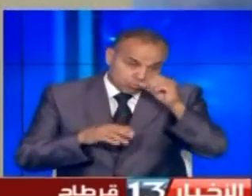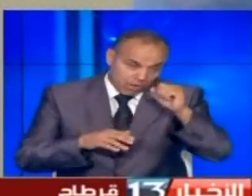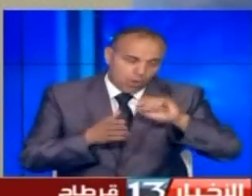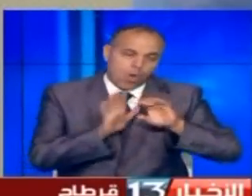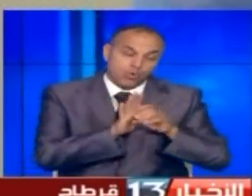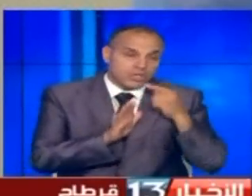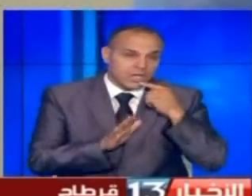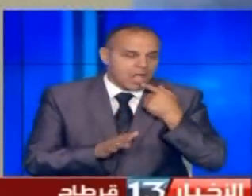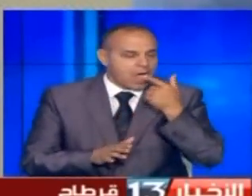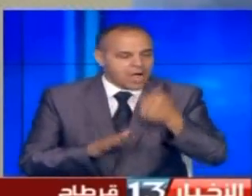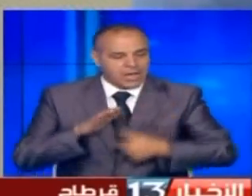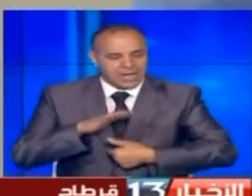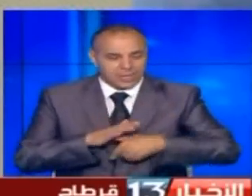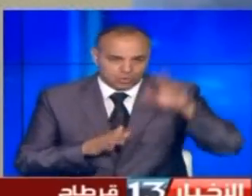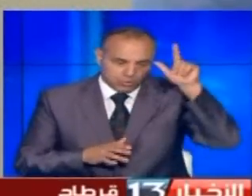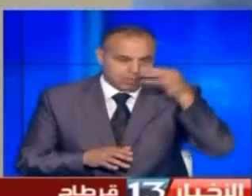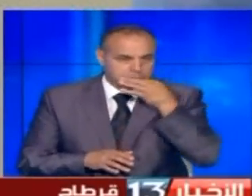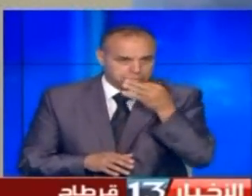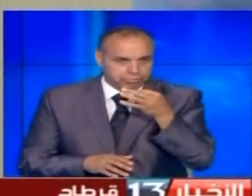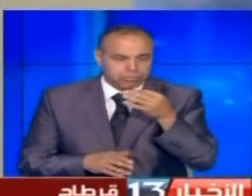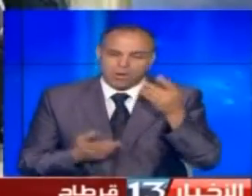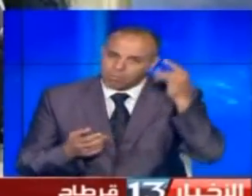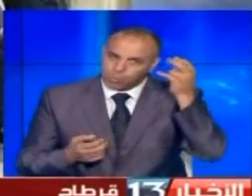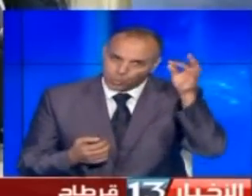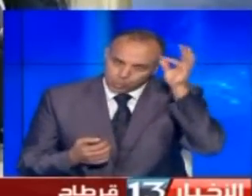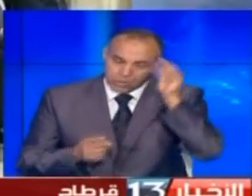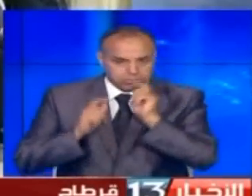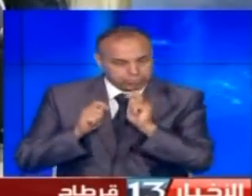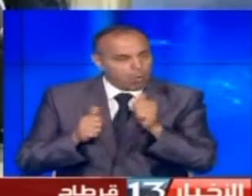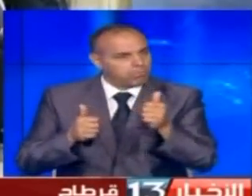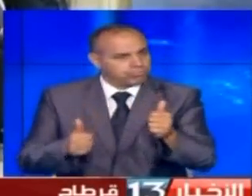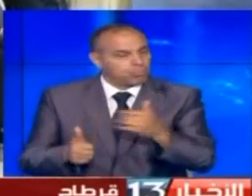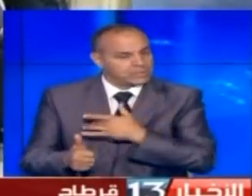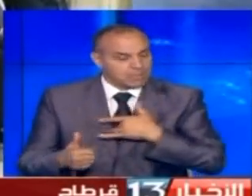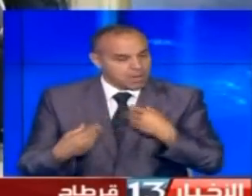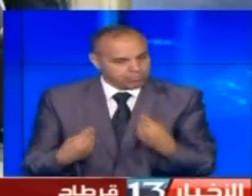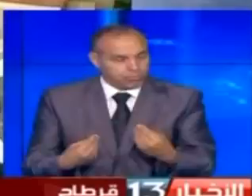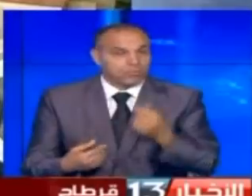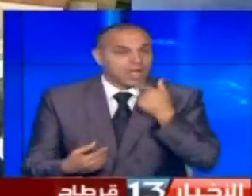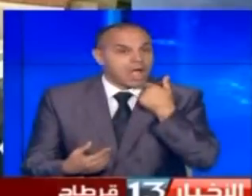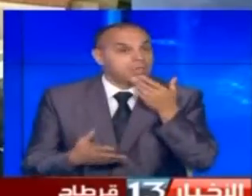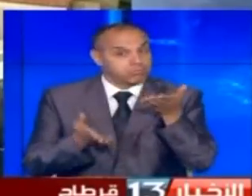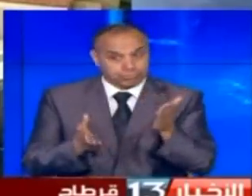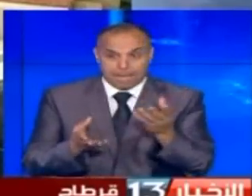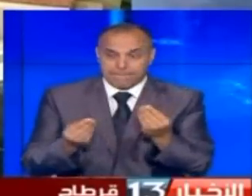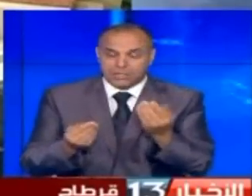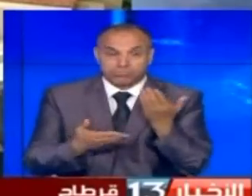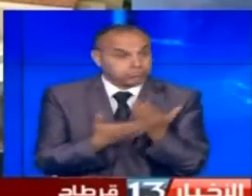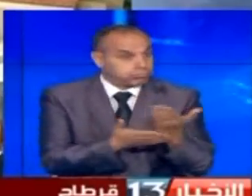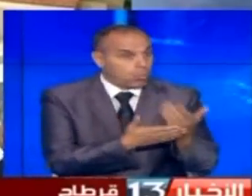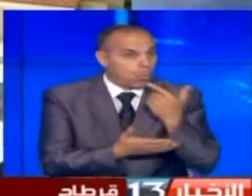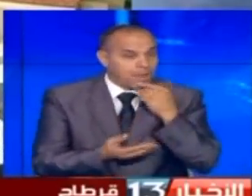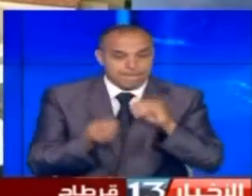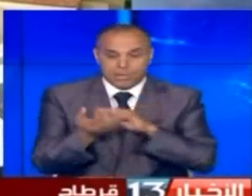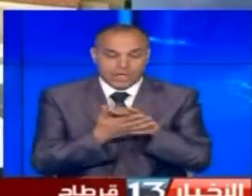والقنصلية، أشاد رئيس الجمهورية الباجي قايد السبسي برصانة المواقف الدبلوماسية التونسية وسلامتها، مستحضرا عديد الشواهد على غرار